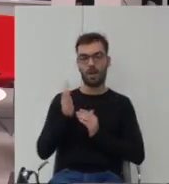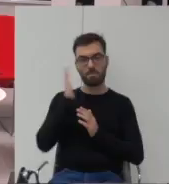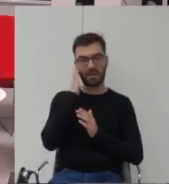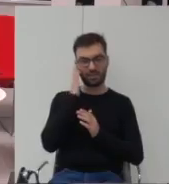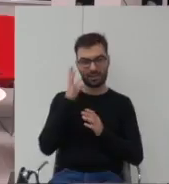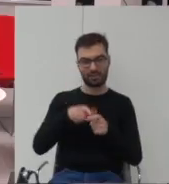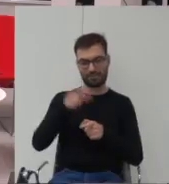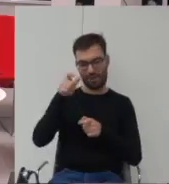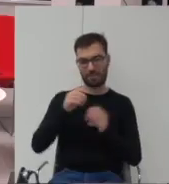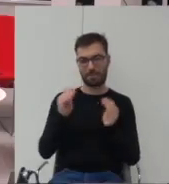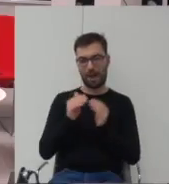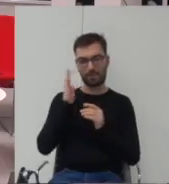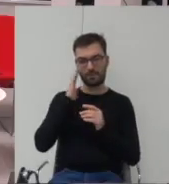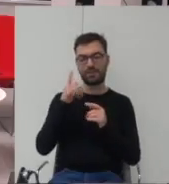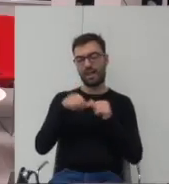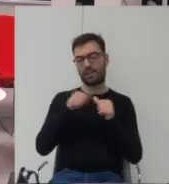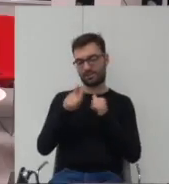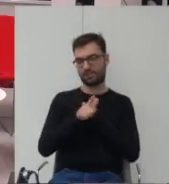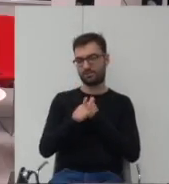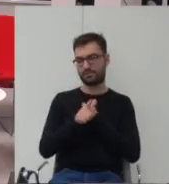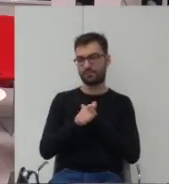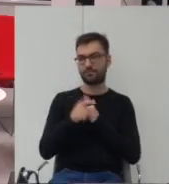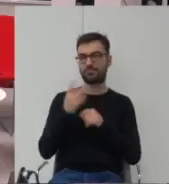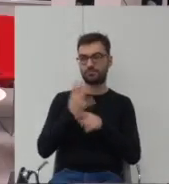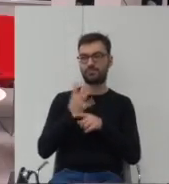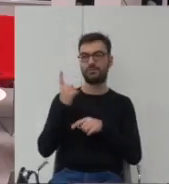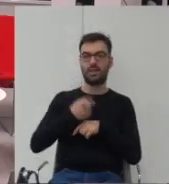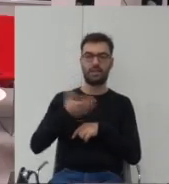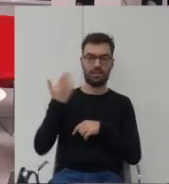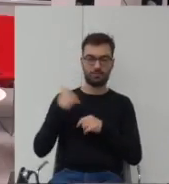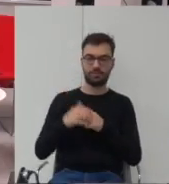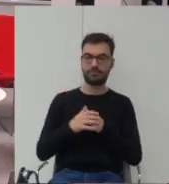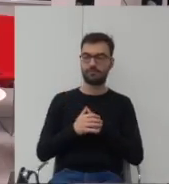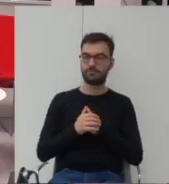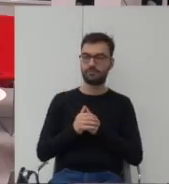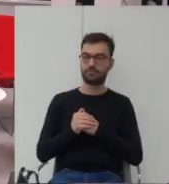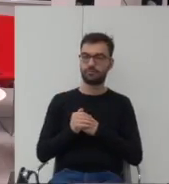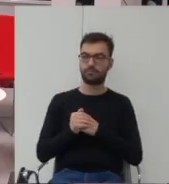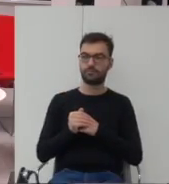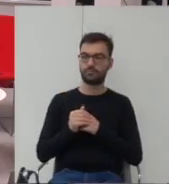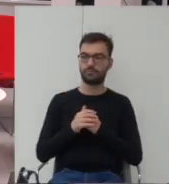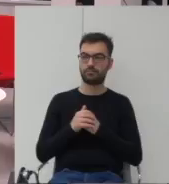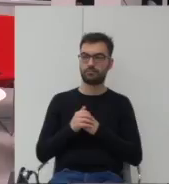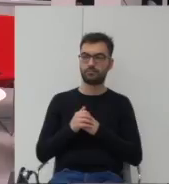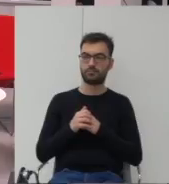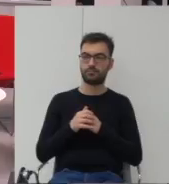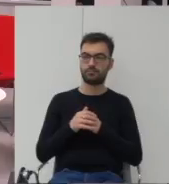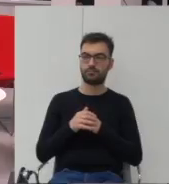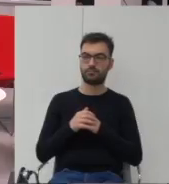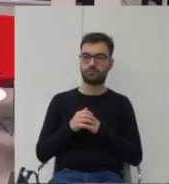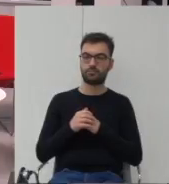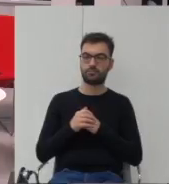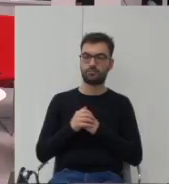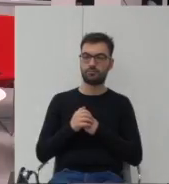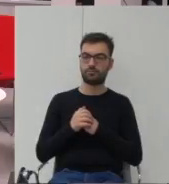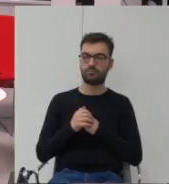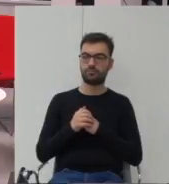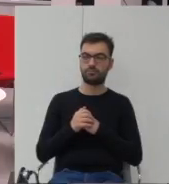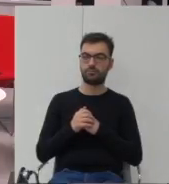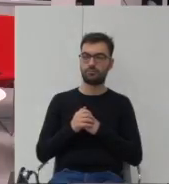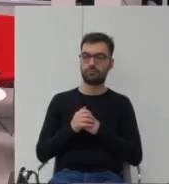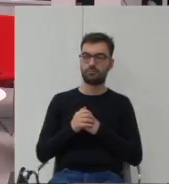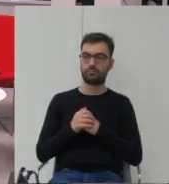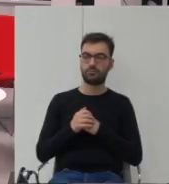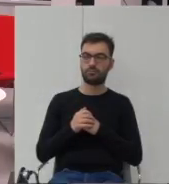mieszkań. To były lata 70., czyli 40 lat temu, tak? Gdzieś nawet więcej. To zapewne pani była. No